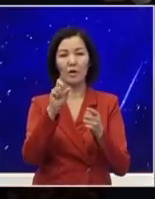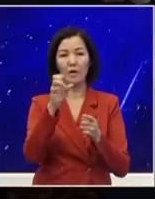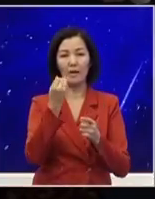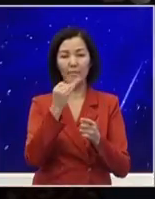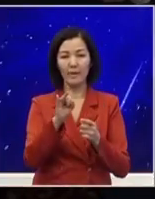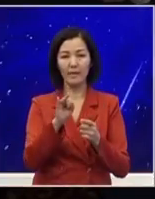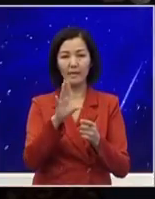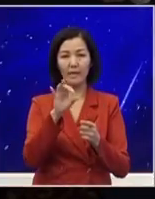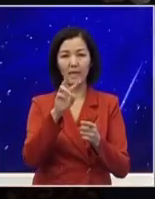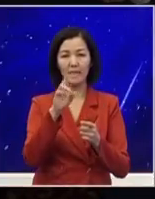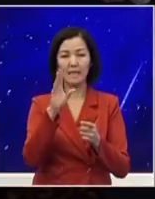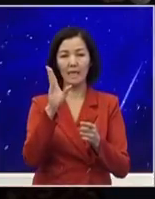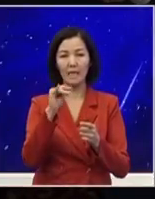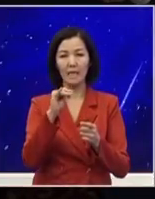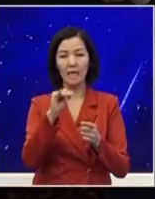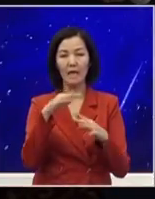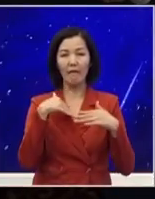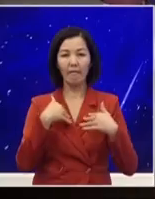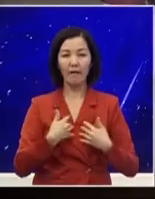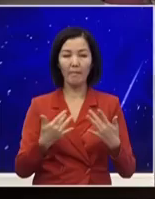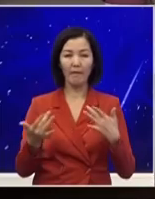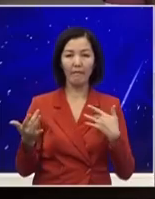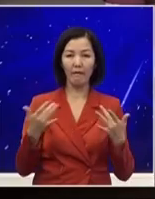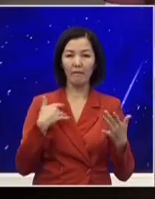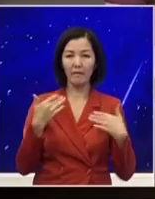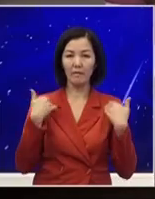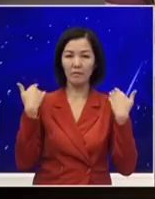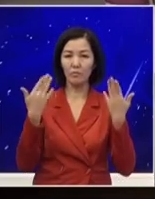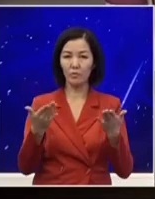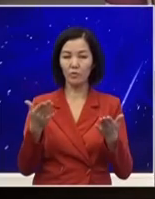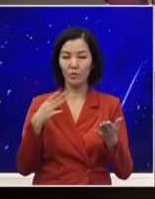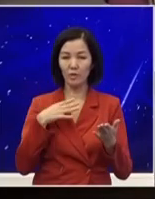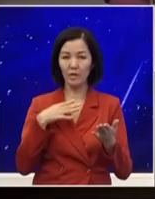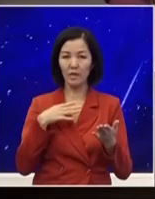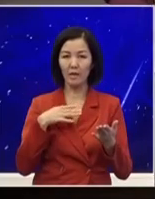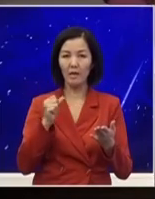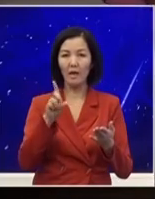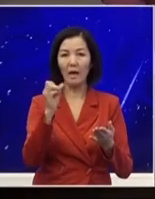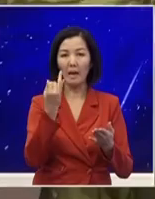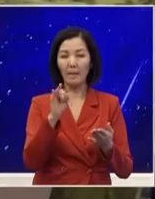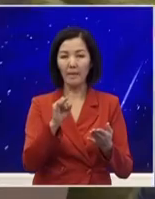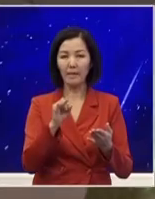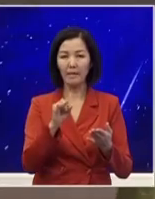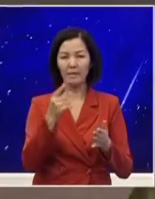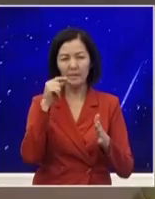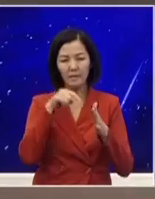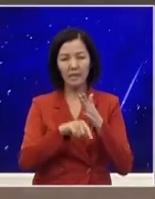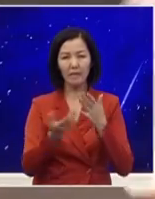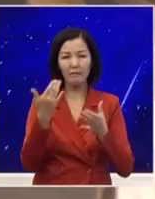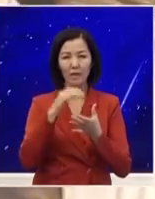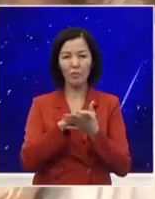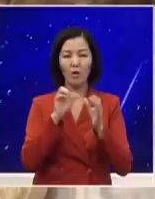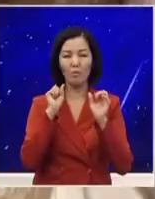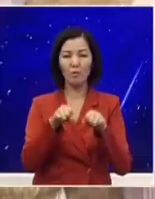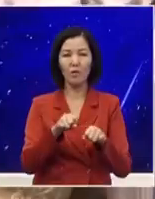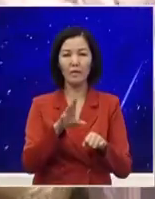сазды драмасымен шымылдығын ашты. Ескендір Абайдың гуманистік көзқарасын тереңірек танытатын елеулі туындысы. Шығарма шығыста